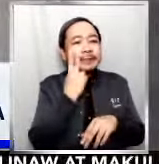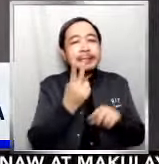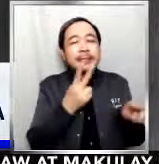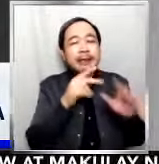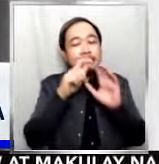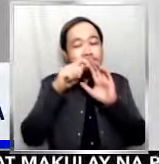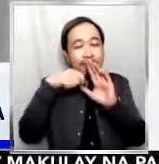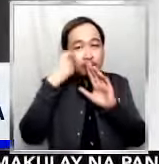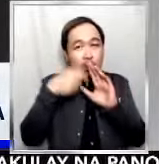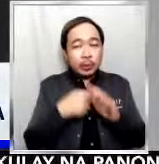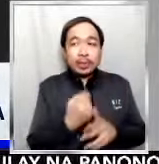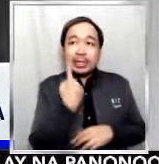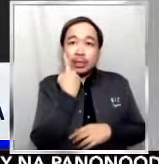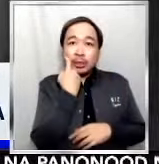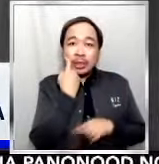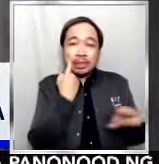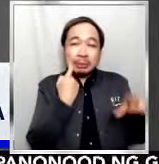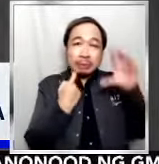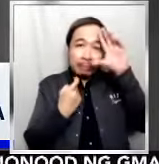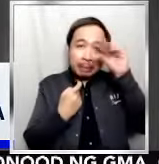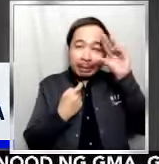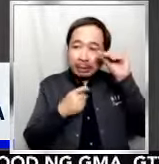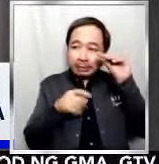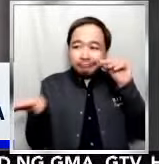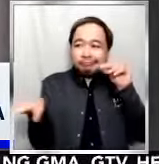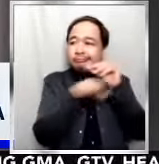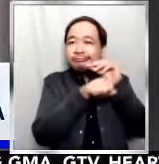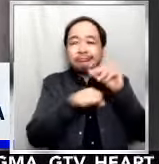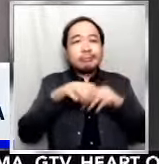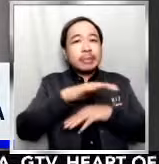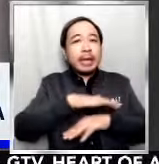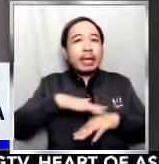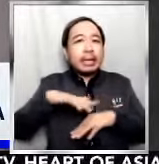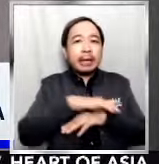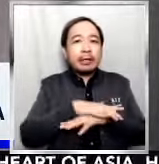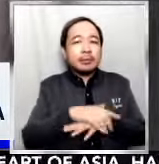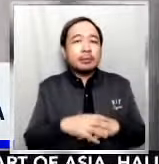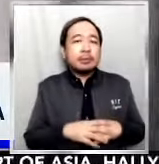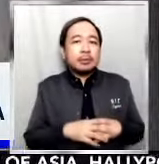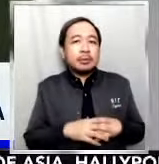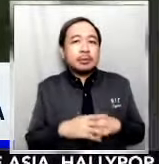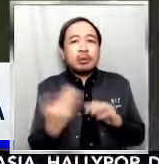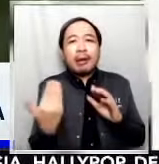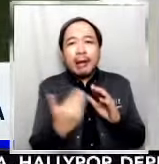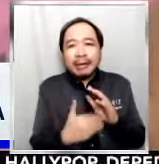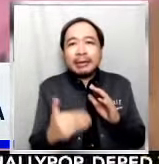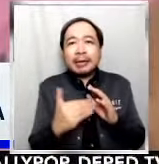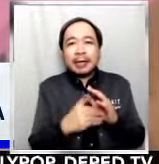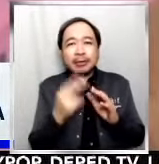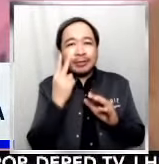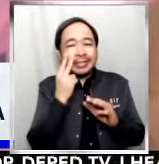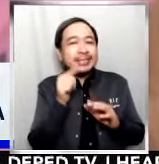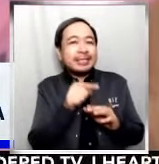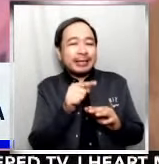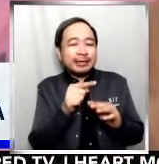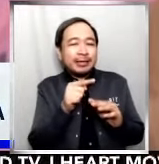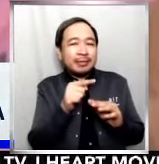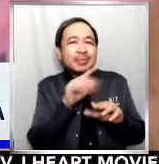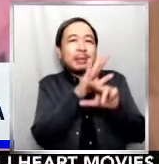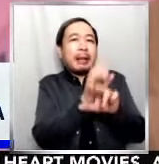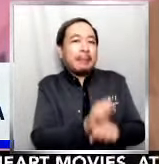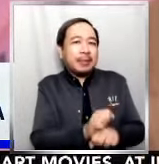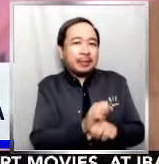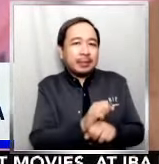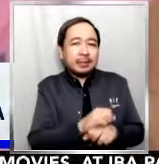kanya ng mga lalaki ang ari-arian. Binabalik-balikan pa rin daw ito ni Lola dahil kanya na itong nakasanayan. Tungkol daw po doon sa lupa nga